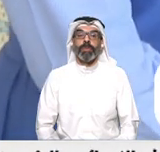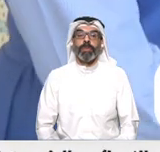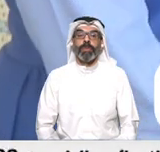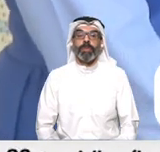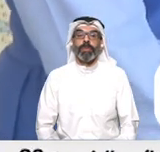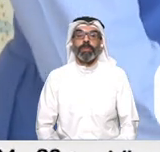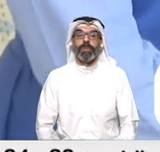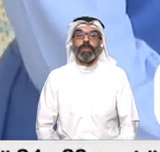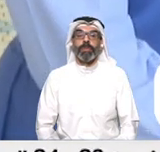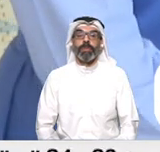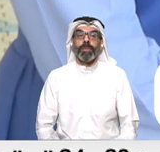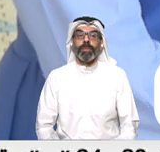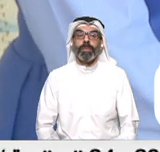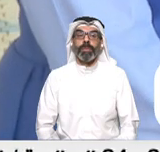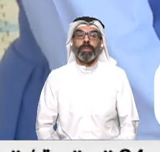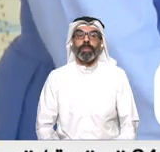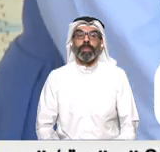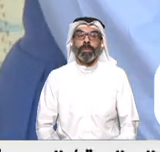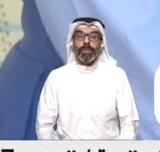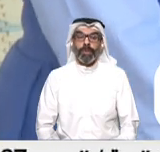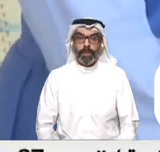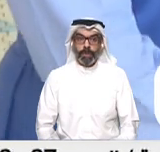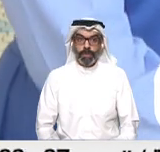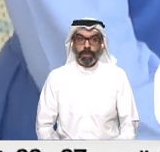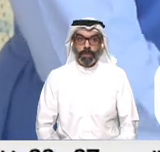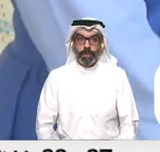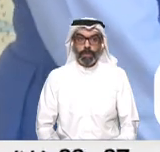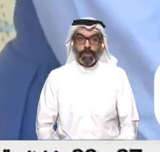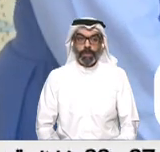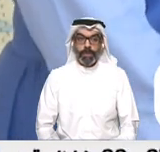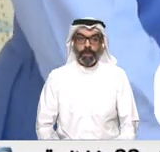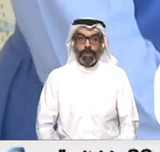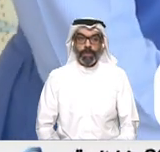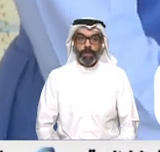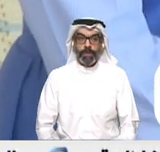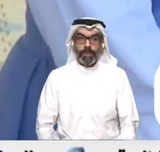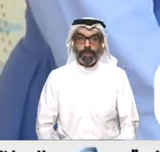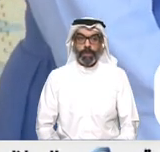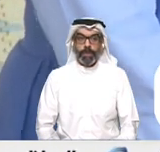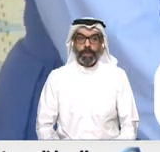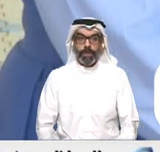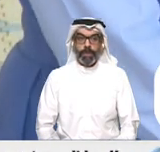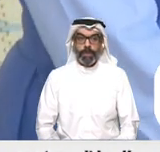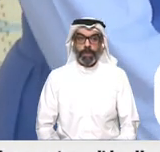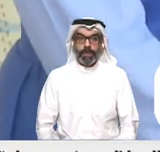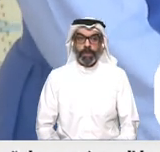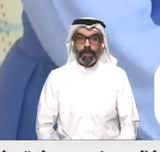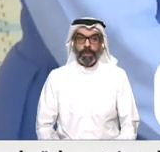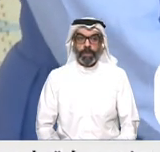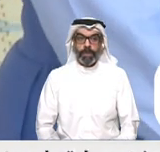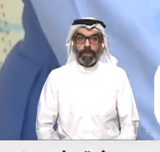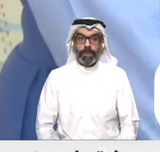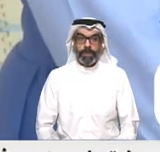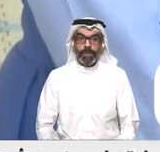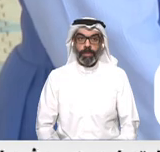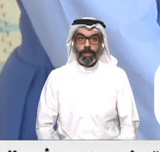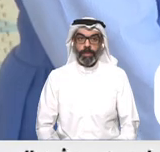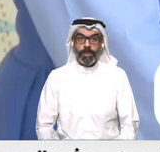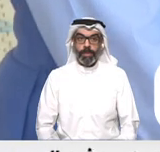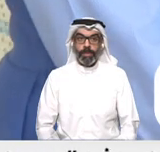الغلود فنادت الشهوب، الله أكبر إنهم عرب